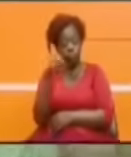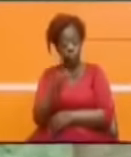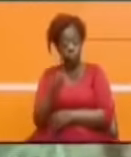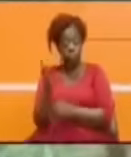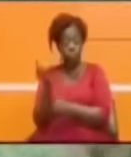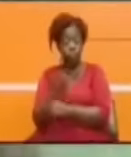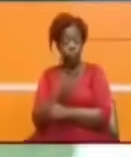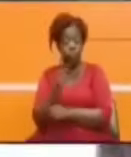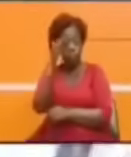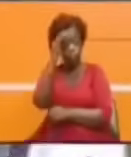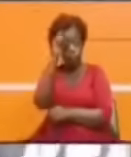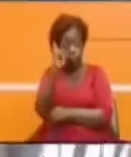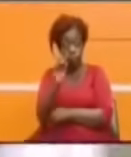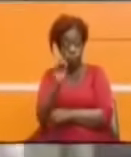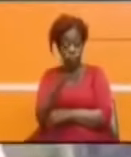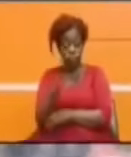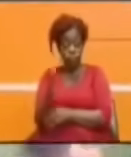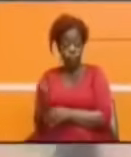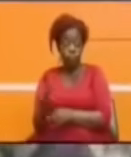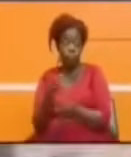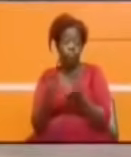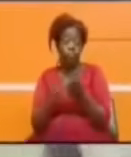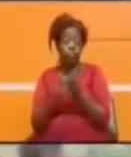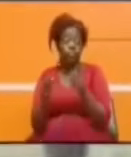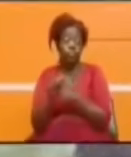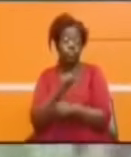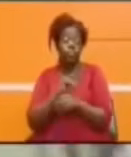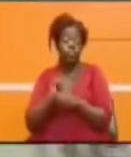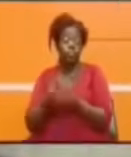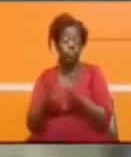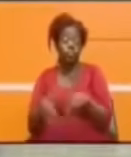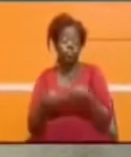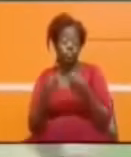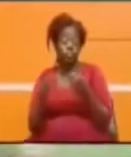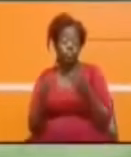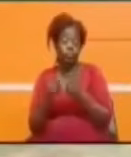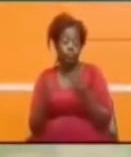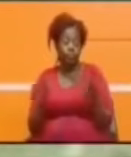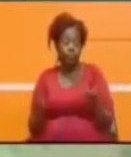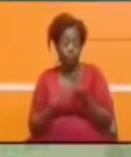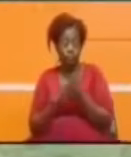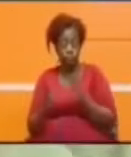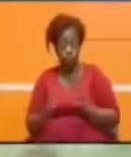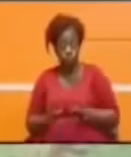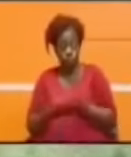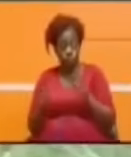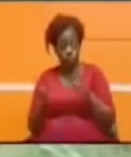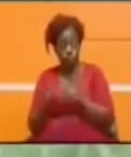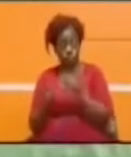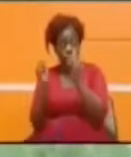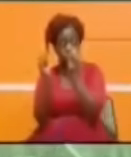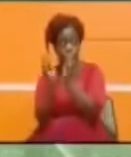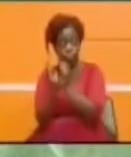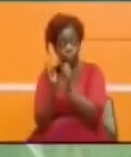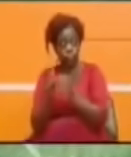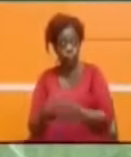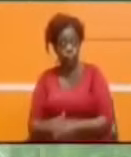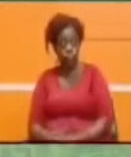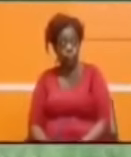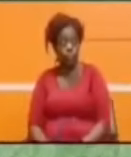Abasirikali basose kubasaba mondu zibabade bako isa nebagano kuzuwa yokutusa bebazi bajeko kuchifuba ila nebakuatibua.